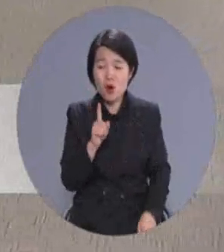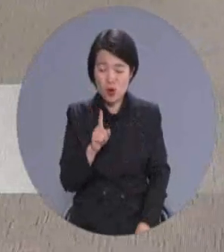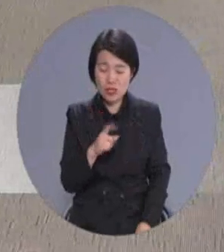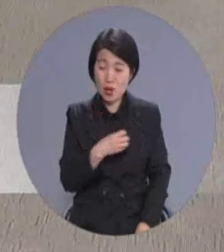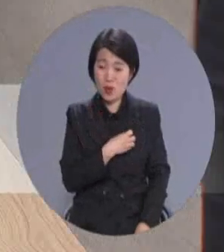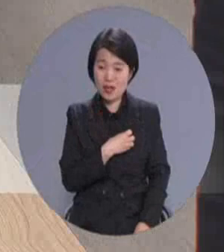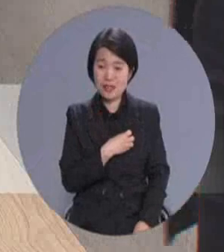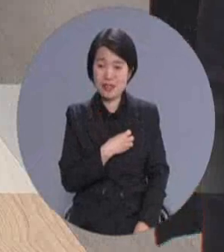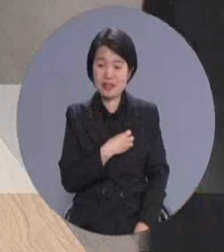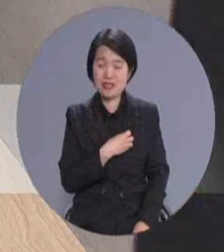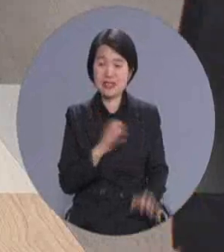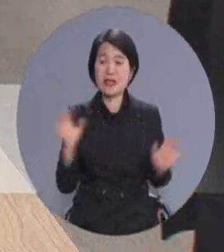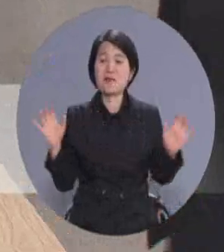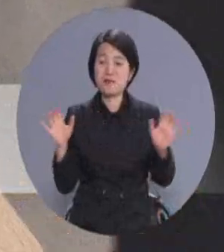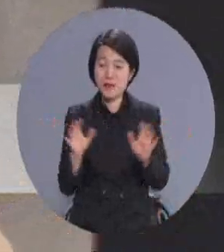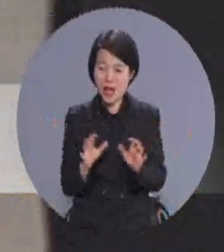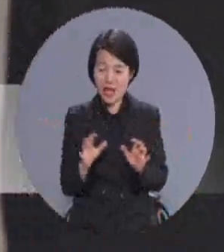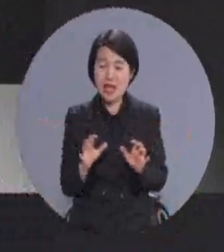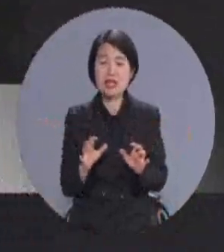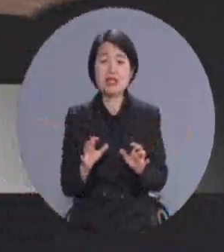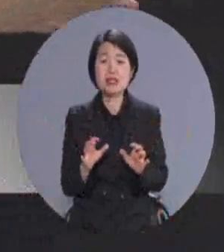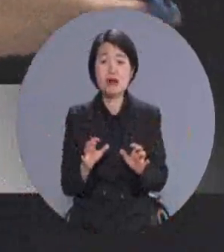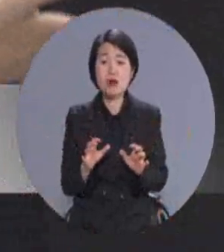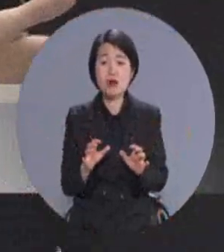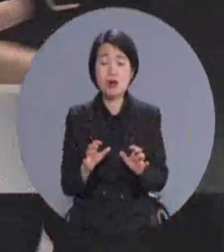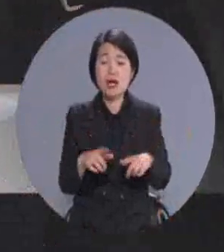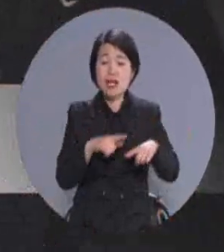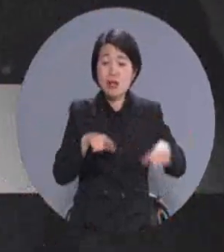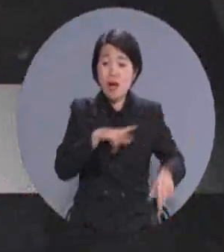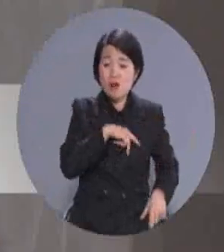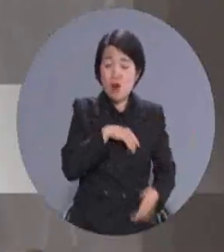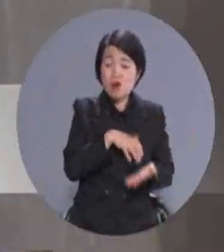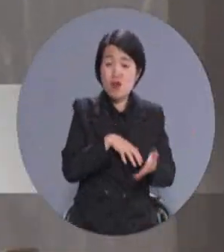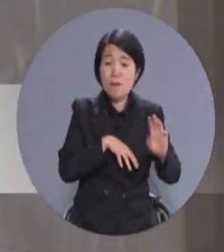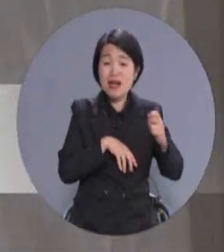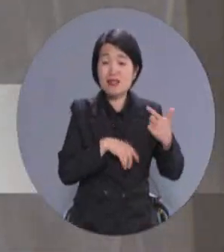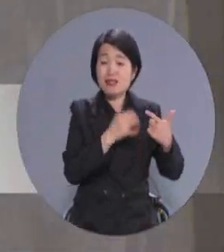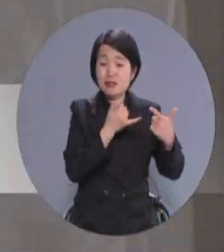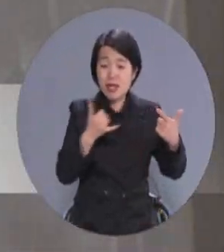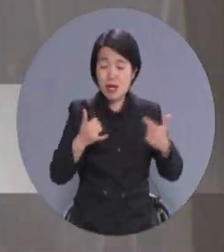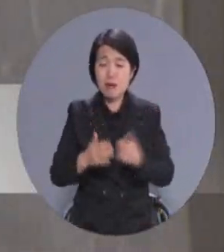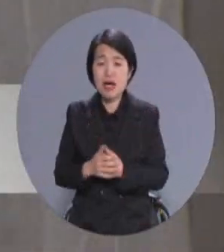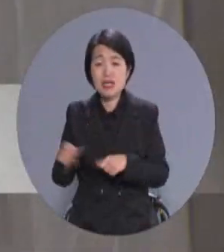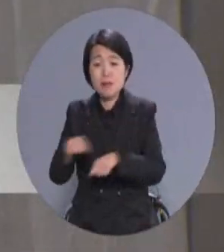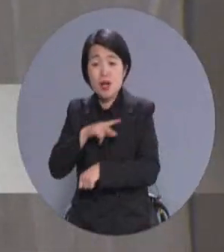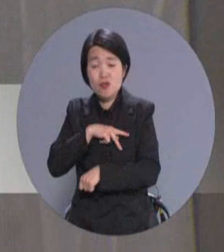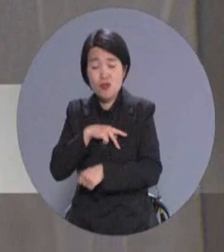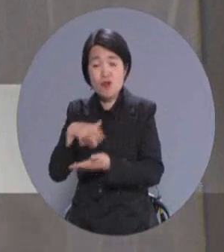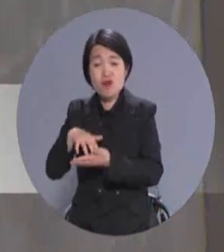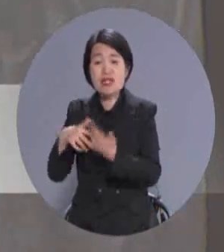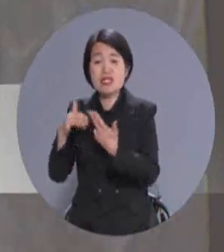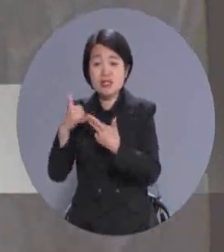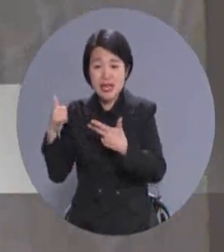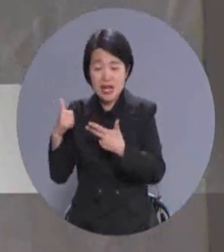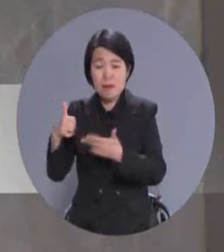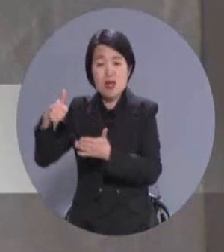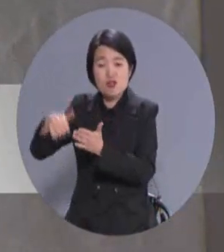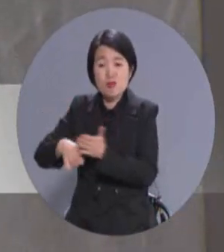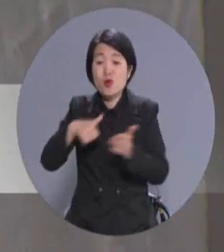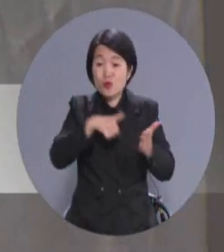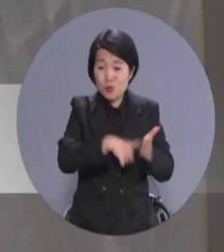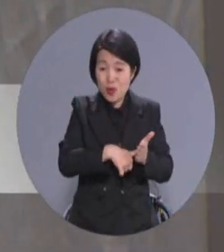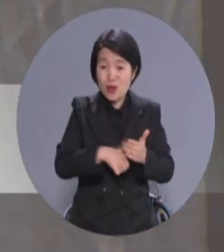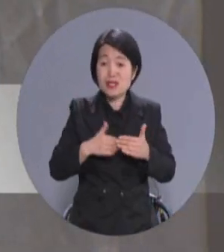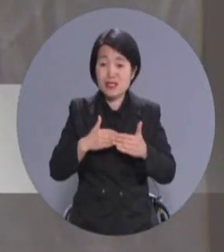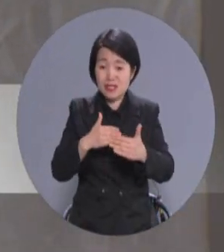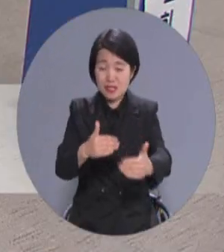오늘 상위 1층에 마련된 투표소에서 일반 의원 후보 46명과 특별 의원 후보 7명에 대한 투표를